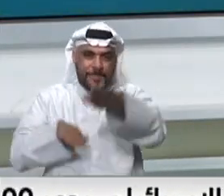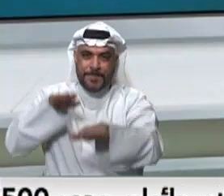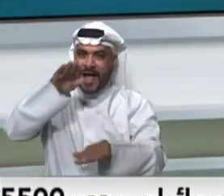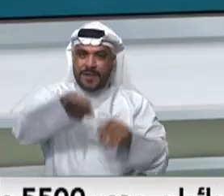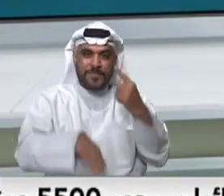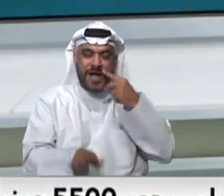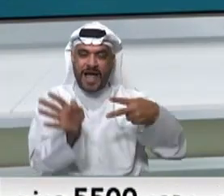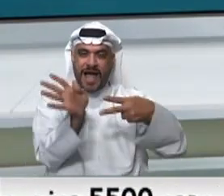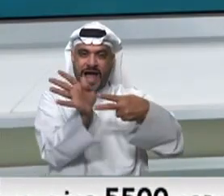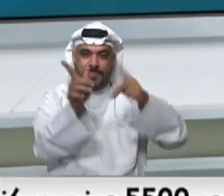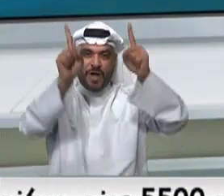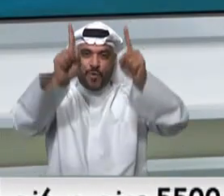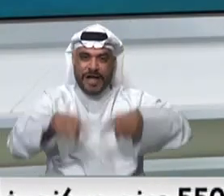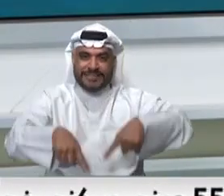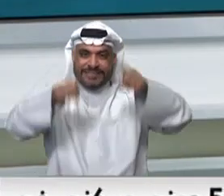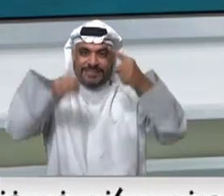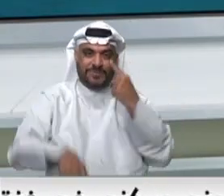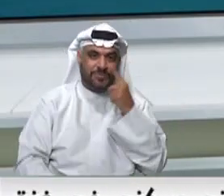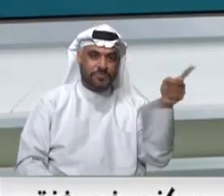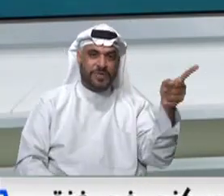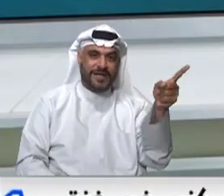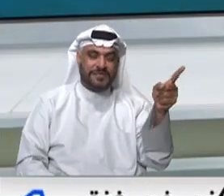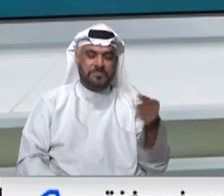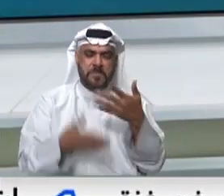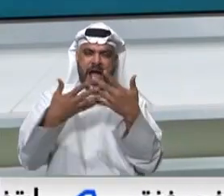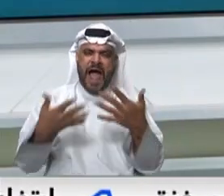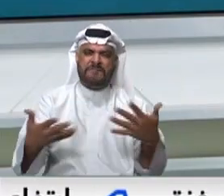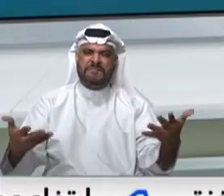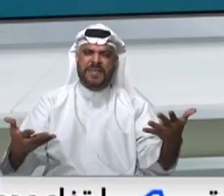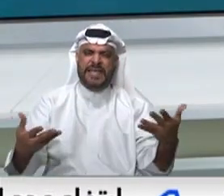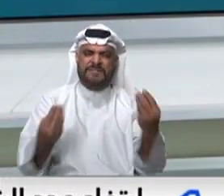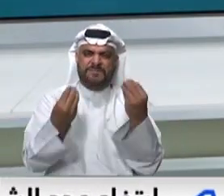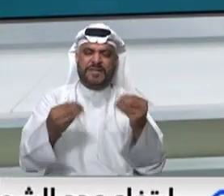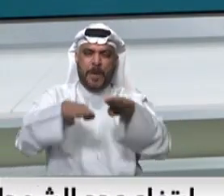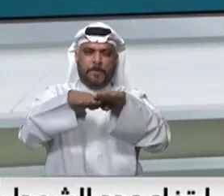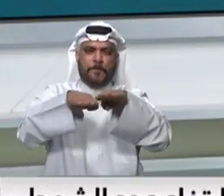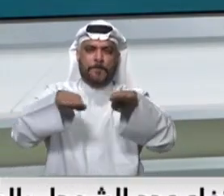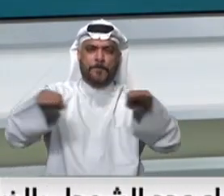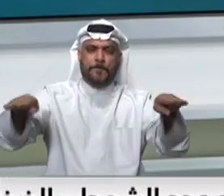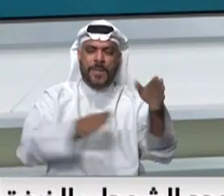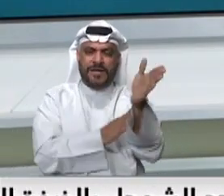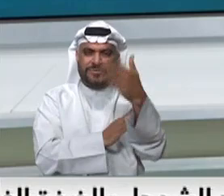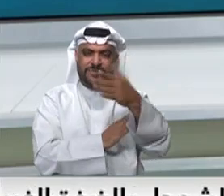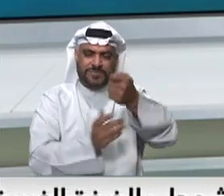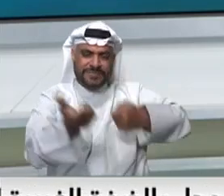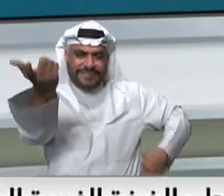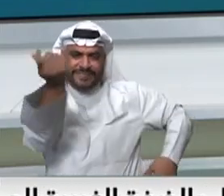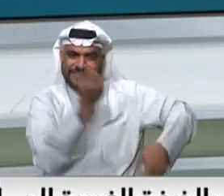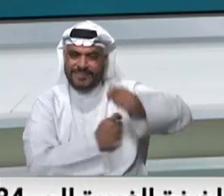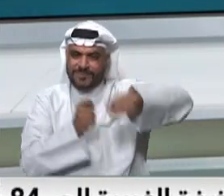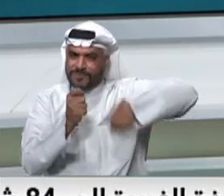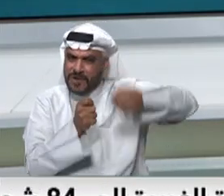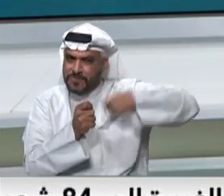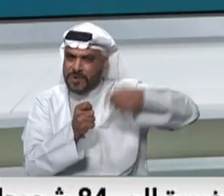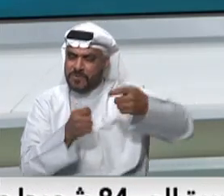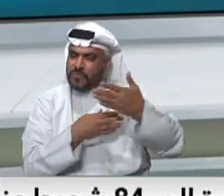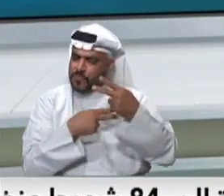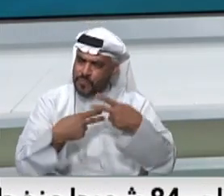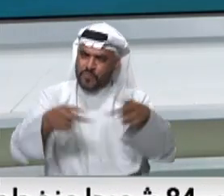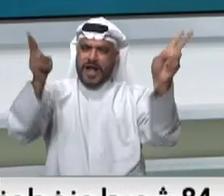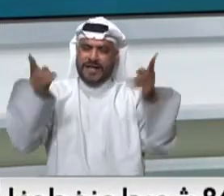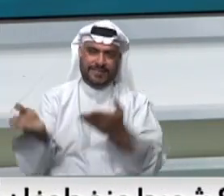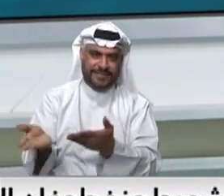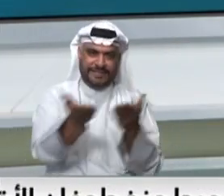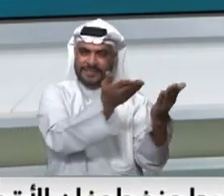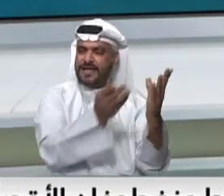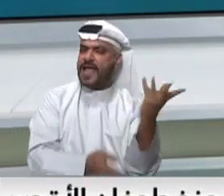المتوقعة خلال الـ 24 ساعة القادمة بمشيئة الله، أجواء معتدلة مناسبة لممارسة جميع الأنشطة البحرية، متوقع